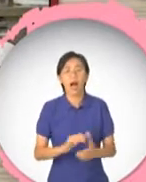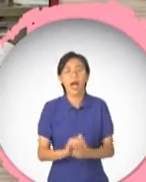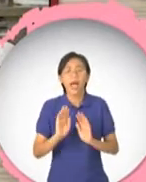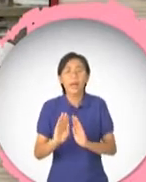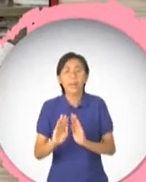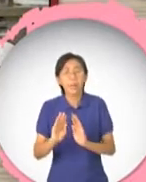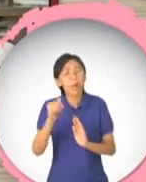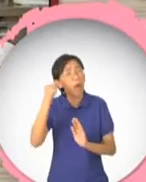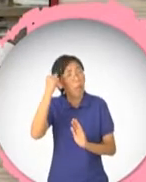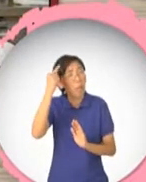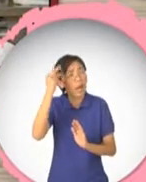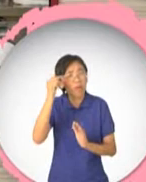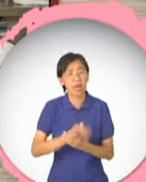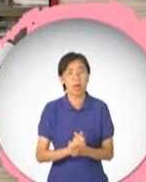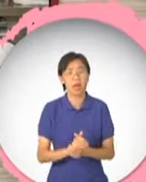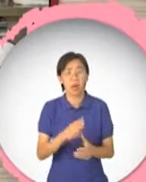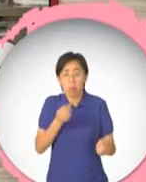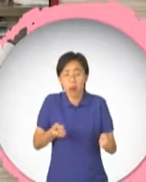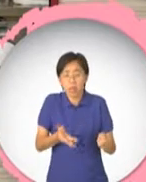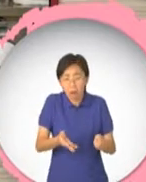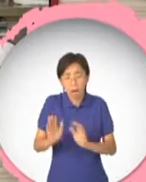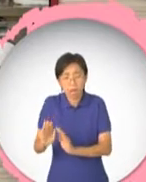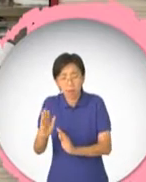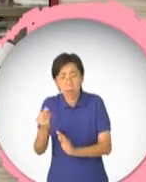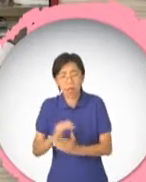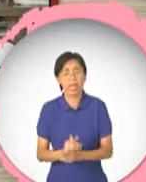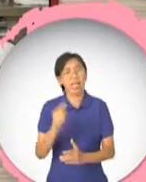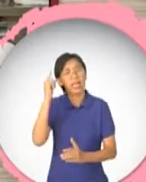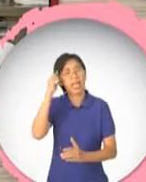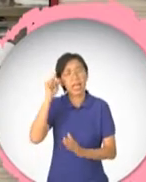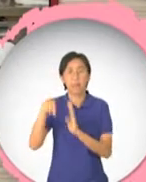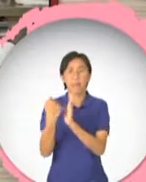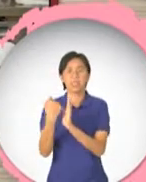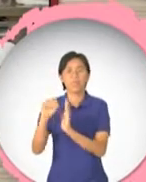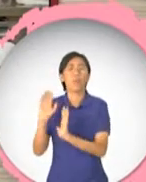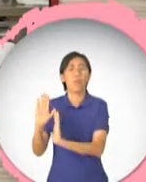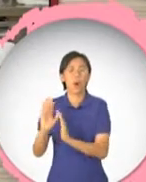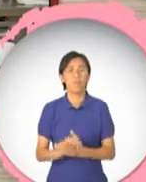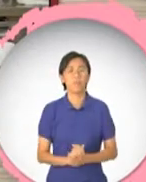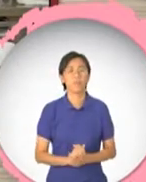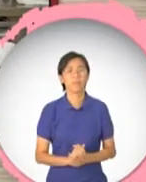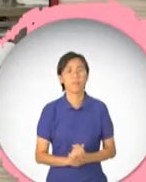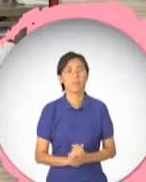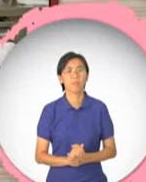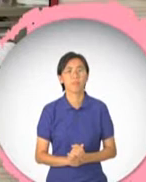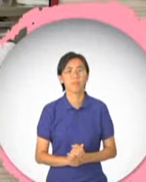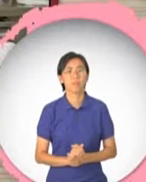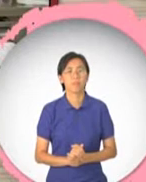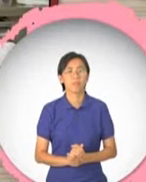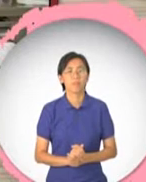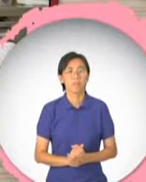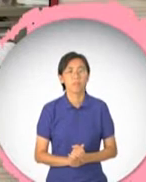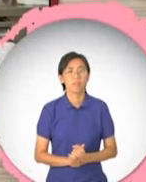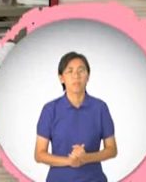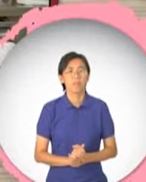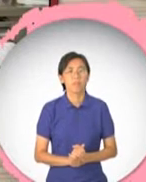ครับ กี่วันดีคะไม่ถึงวันค่ะประมาณสัก4-6 ชั่วโมง เพราะอย่างอาจารย์บอกต้องกินตอนอุ่นไปถึงร้อน ใช่เ